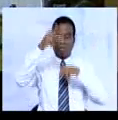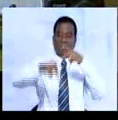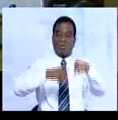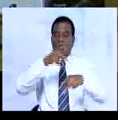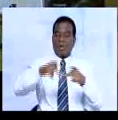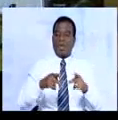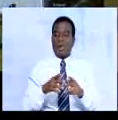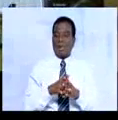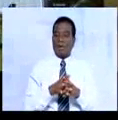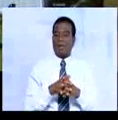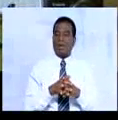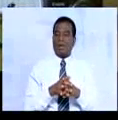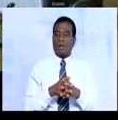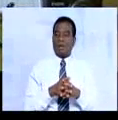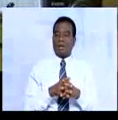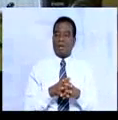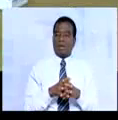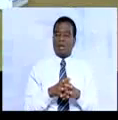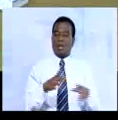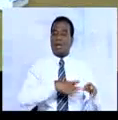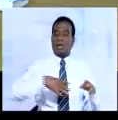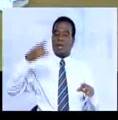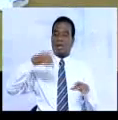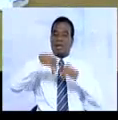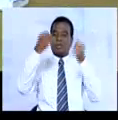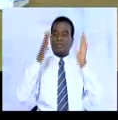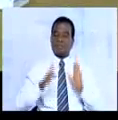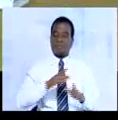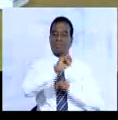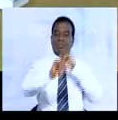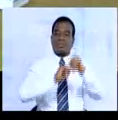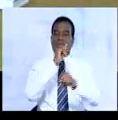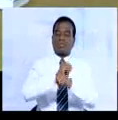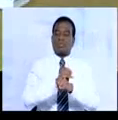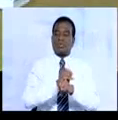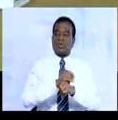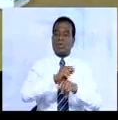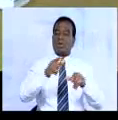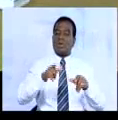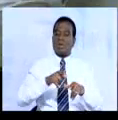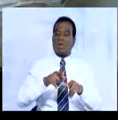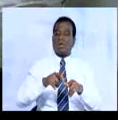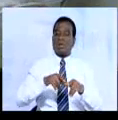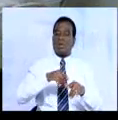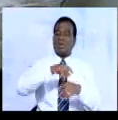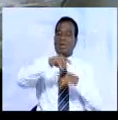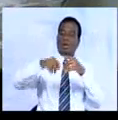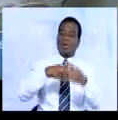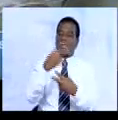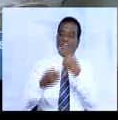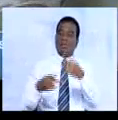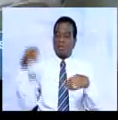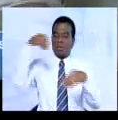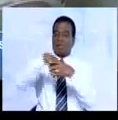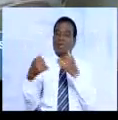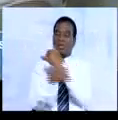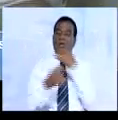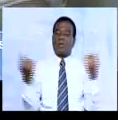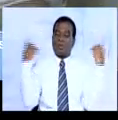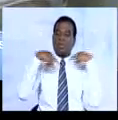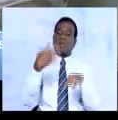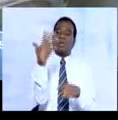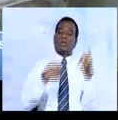population, UNFPA. La délégation de journalistes internationaux et locaux en tournée dans le pays pendant 5 jours a pour but